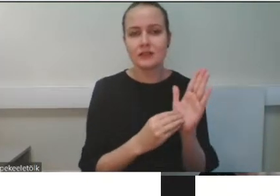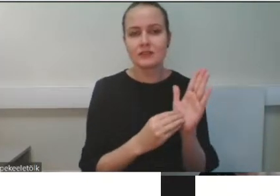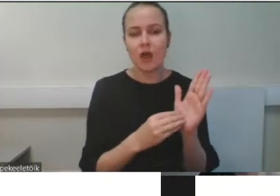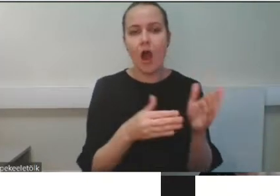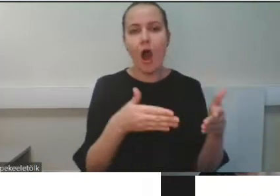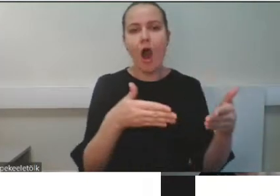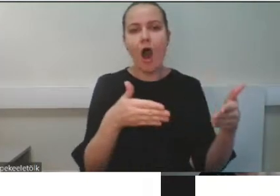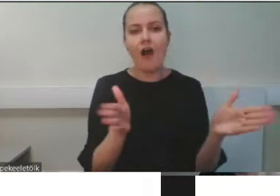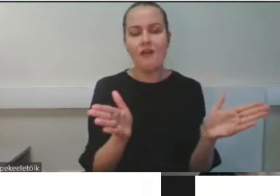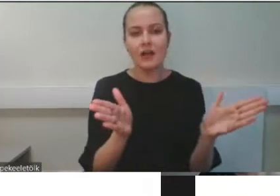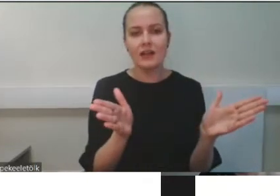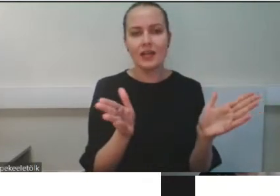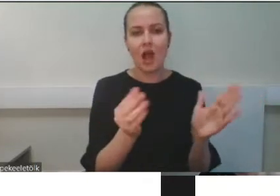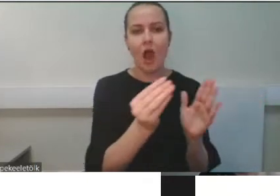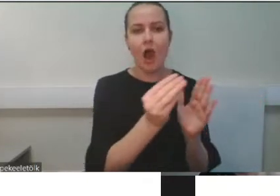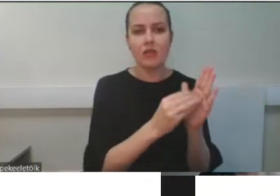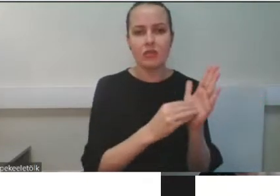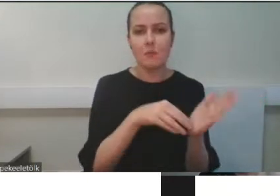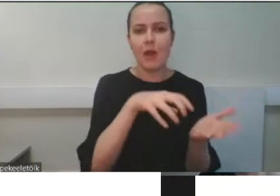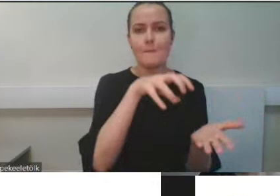need andmed avaldatakse